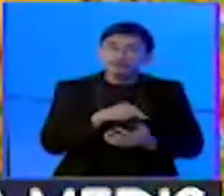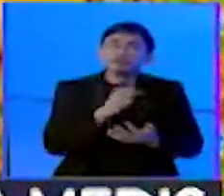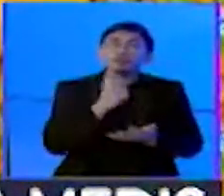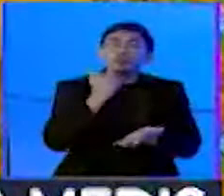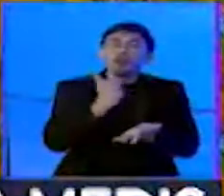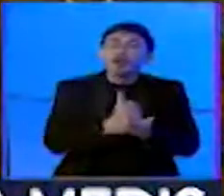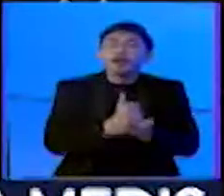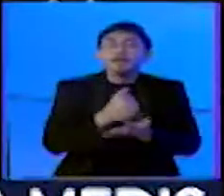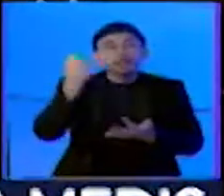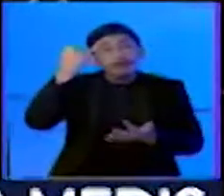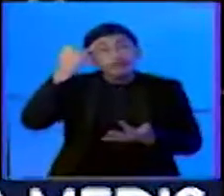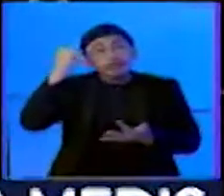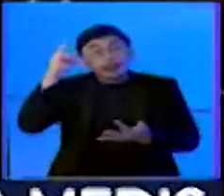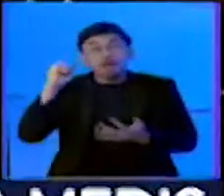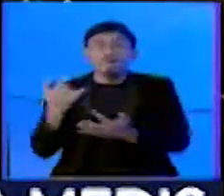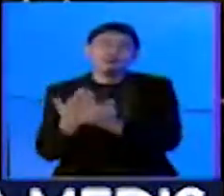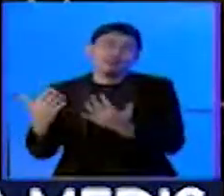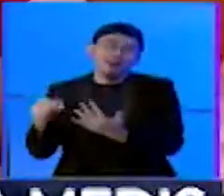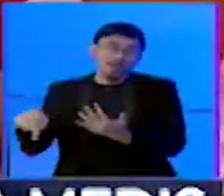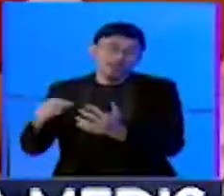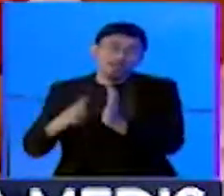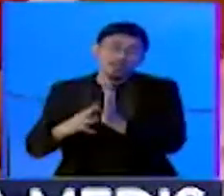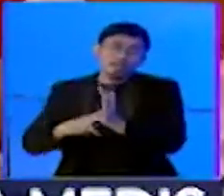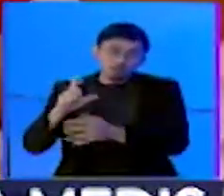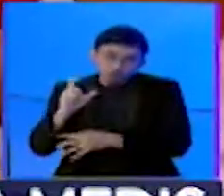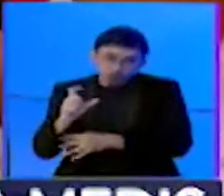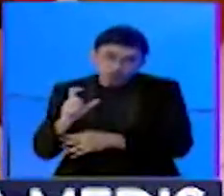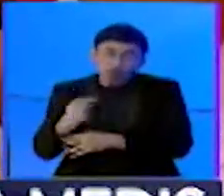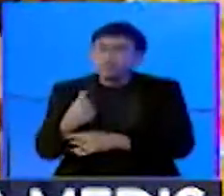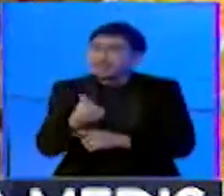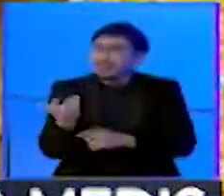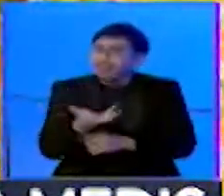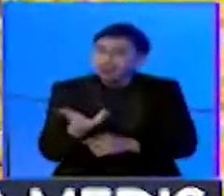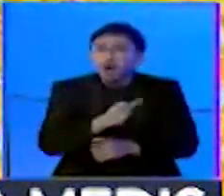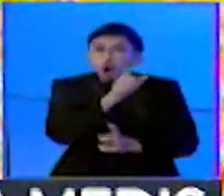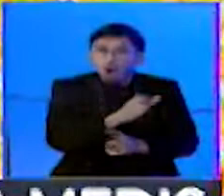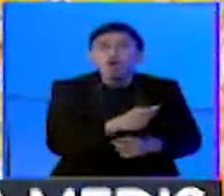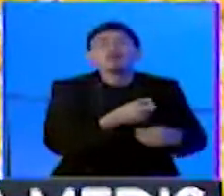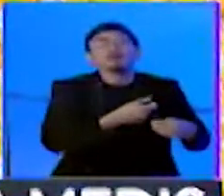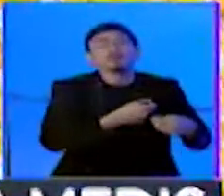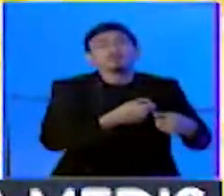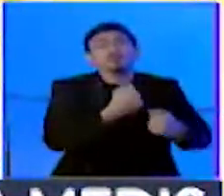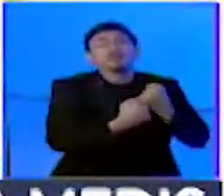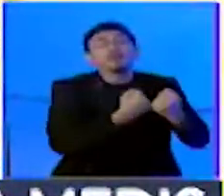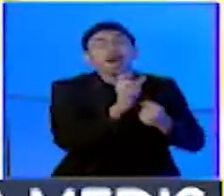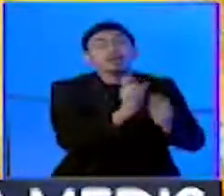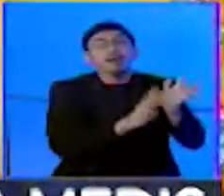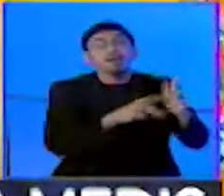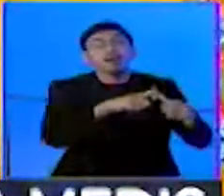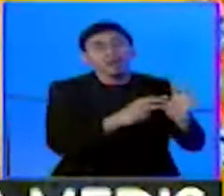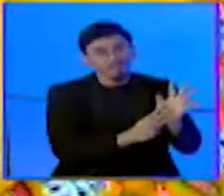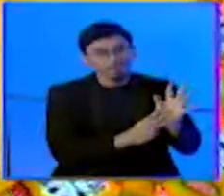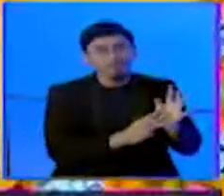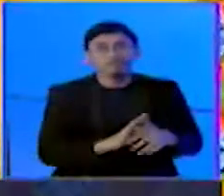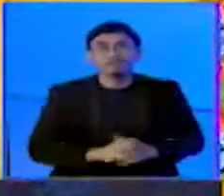Produser Pangan Asia yang membelinya dari pelaku UMKM di bidang makanan untuk memberdayakan mereka di tengah pandemi. Tentunya